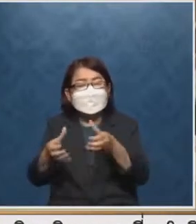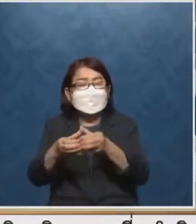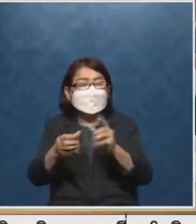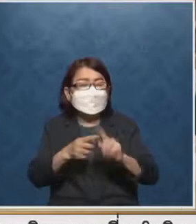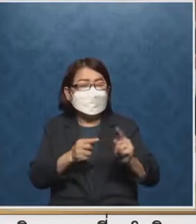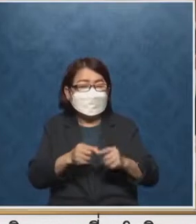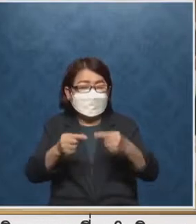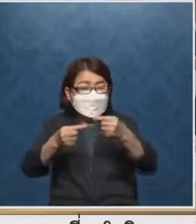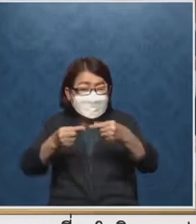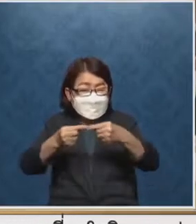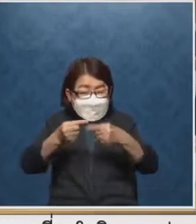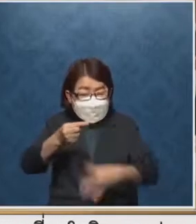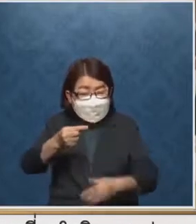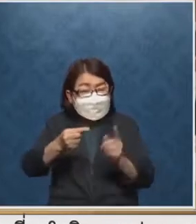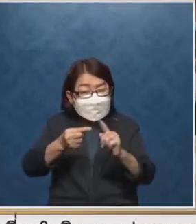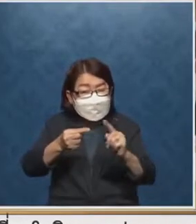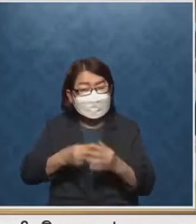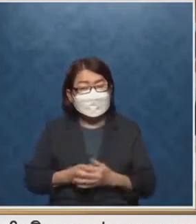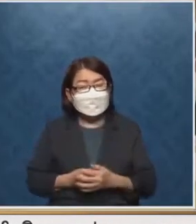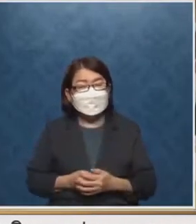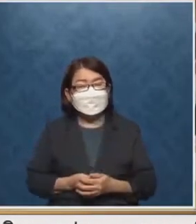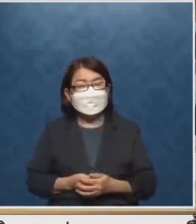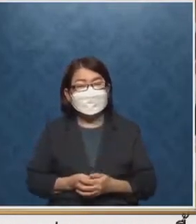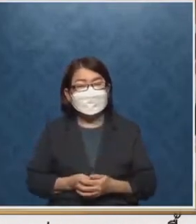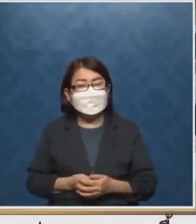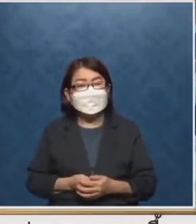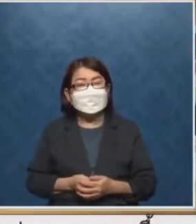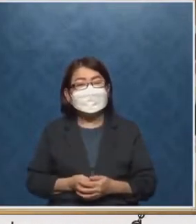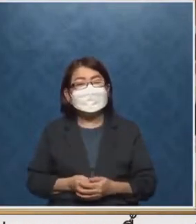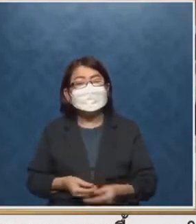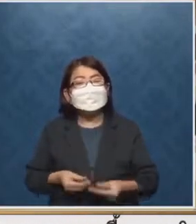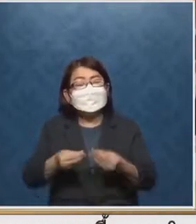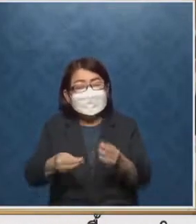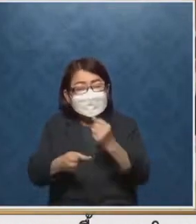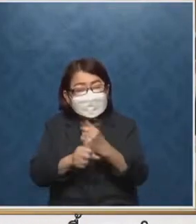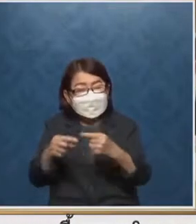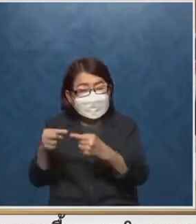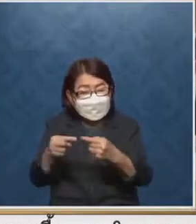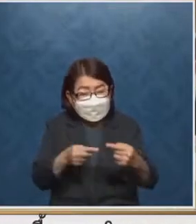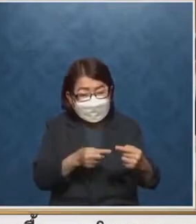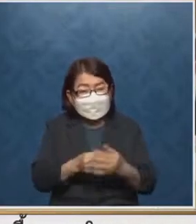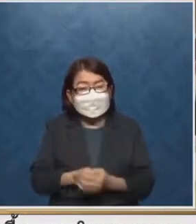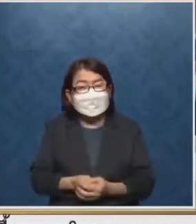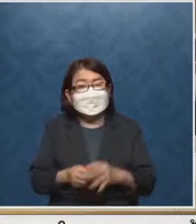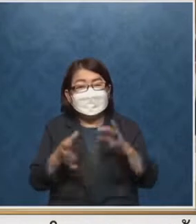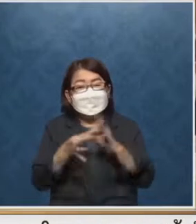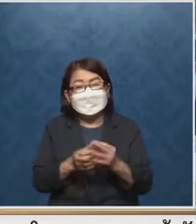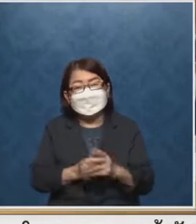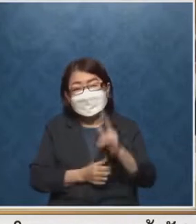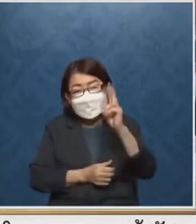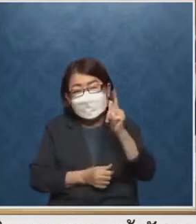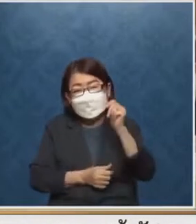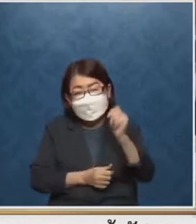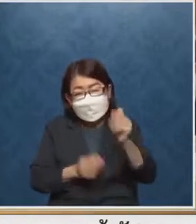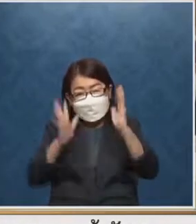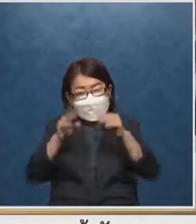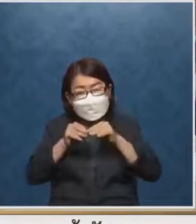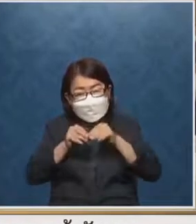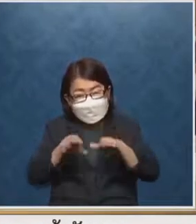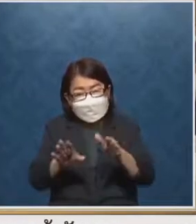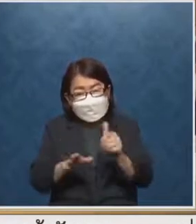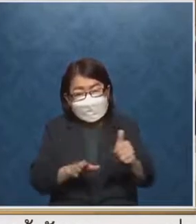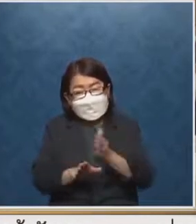ายละเอียดการดำเนินงานประกอบด้วยการขยายผลต่อยอดผลงานสื่อปลอดภัยและสร้างสรรค์ที่ได้ดำเนินการม